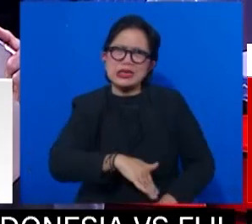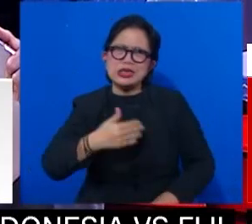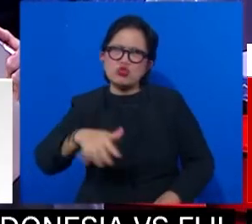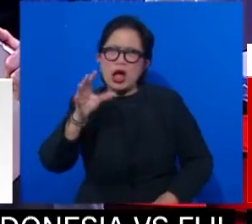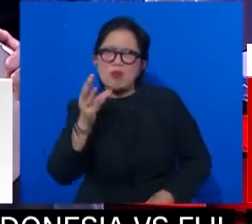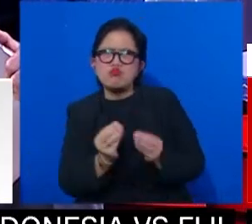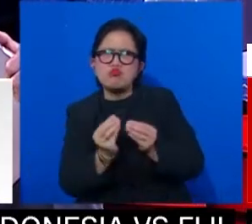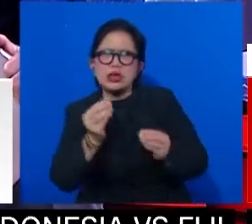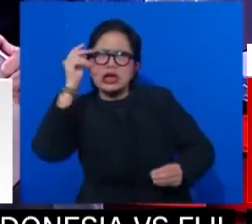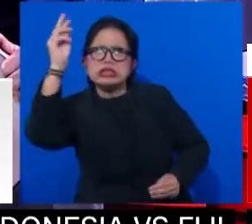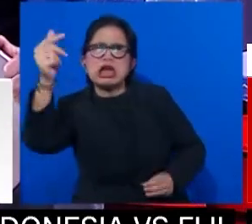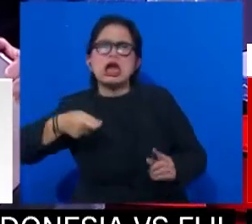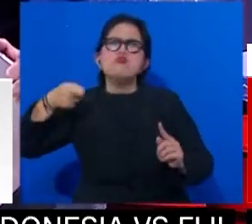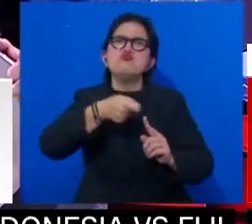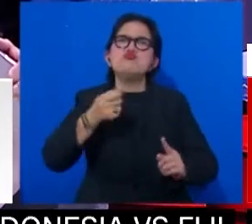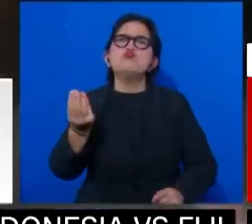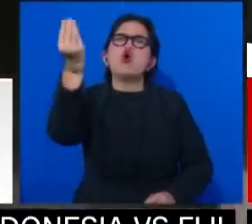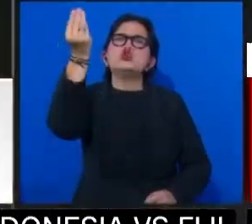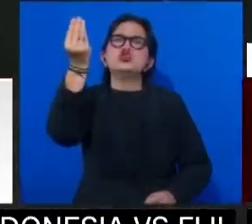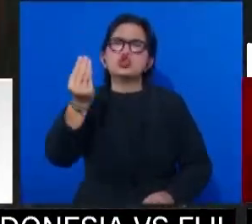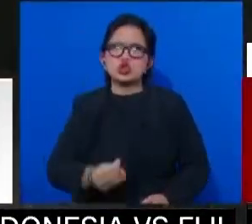merencanakan pembunuhan.